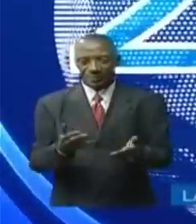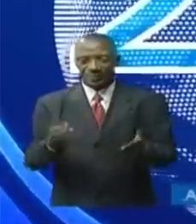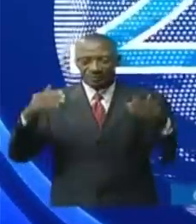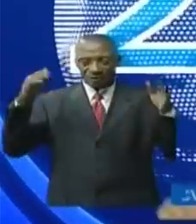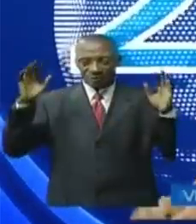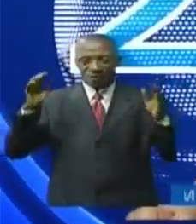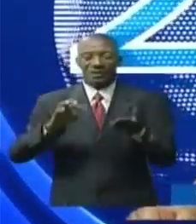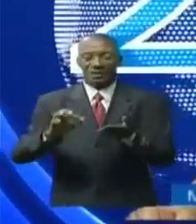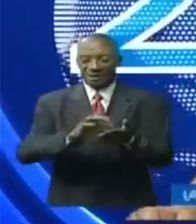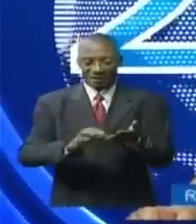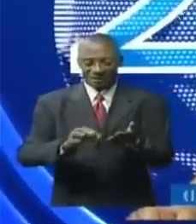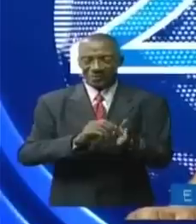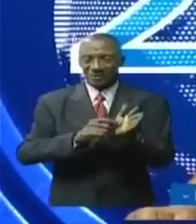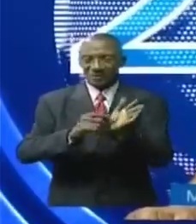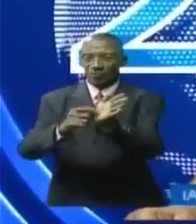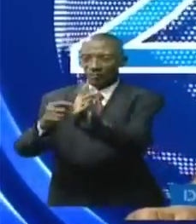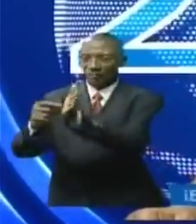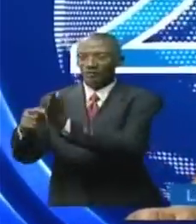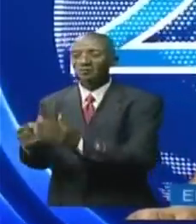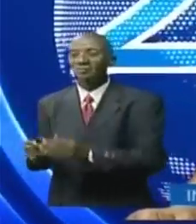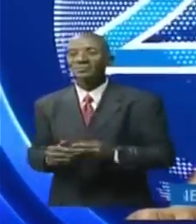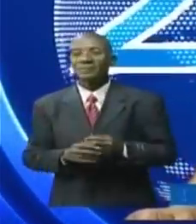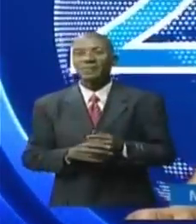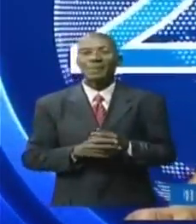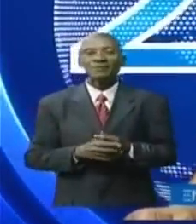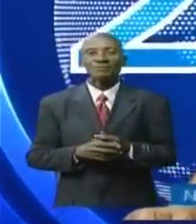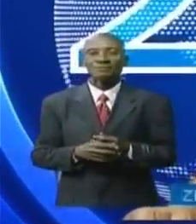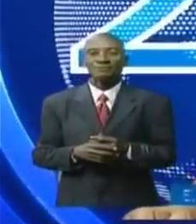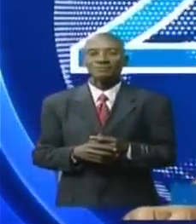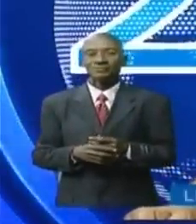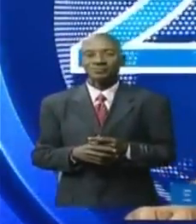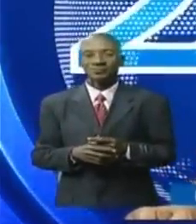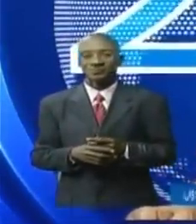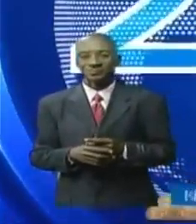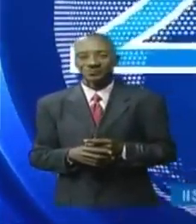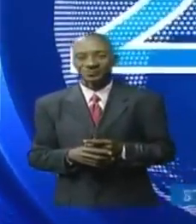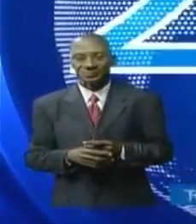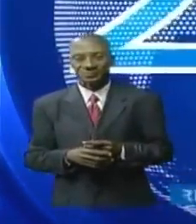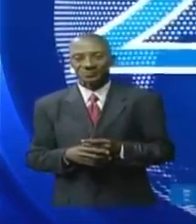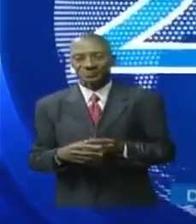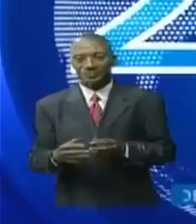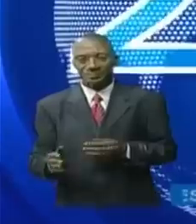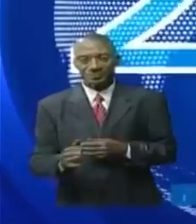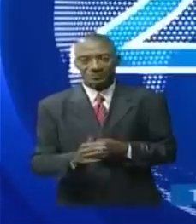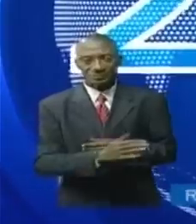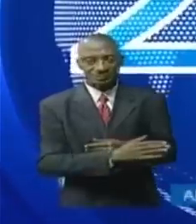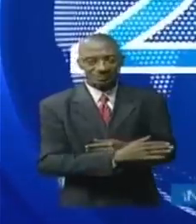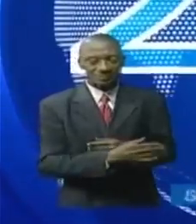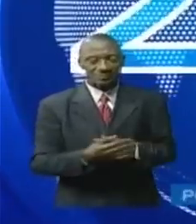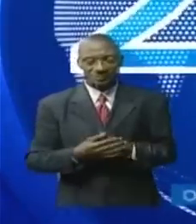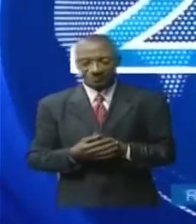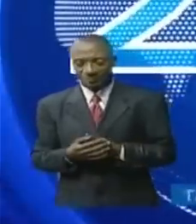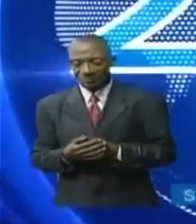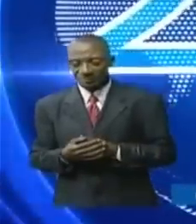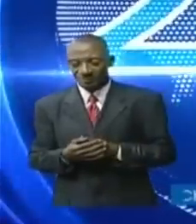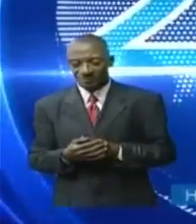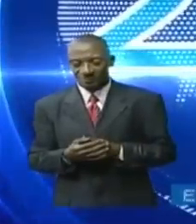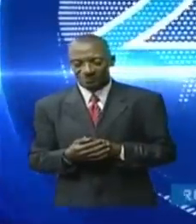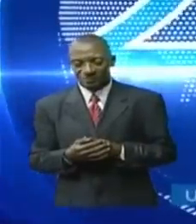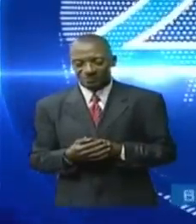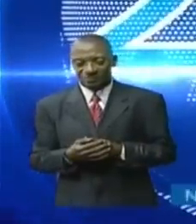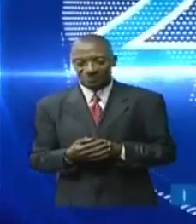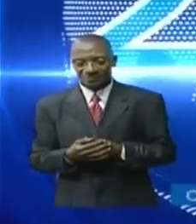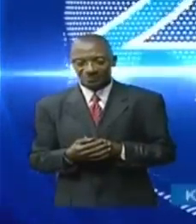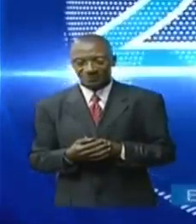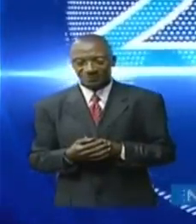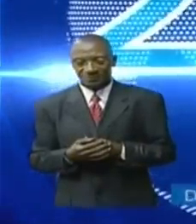Mwabakazadi, le ministre. Des ouvrages pour les écoles de Kinshasa à l'occasion de la célébration de la journée